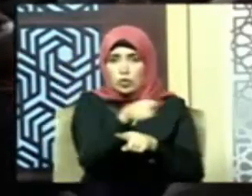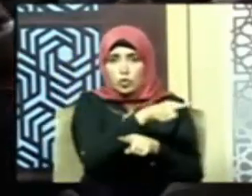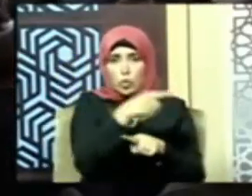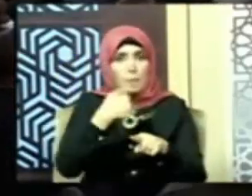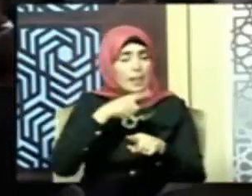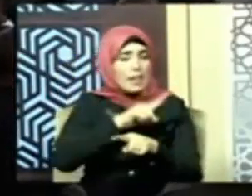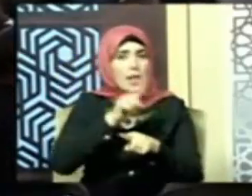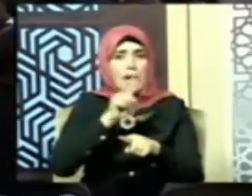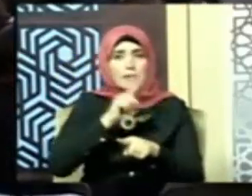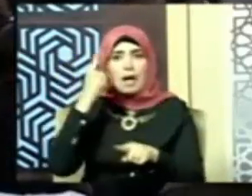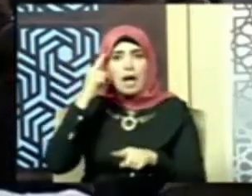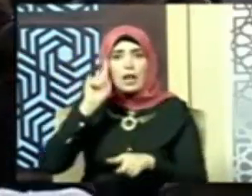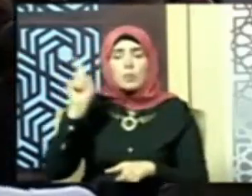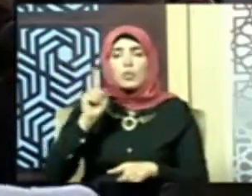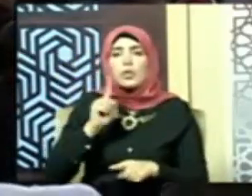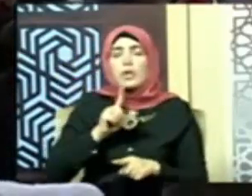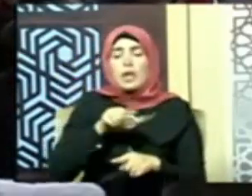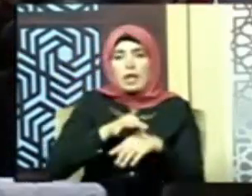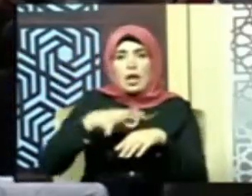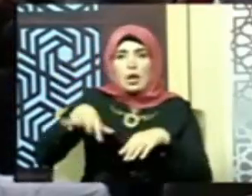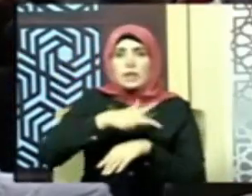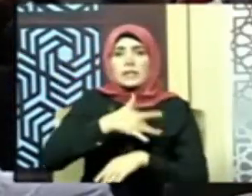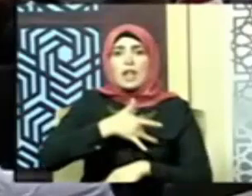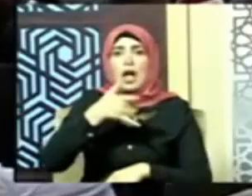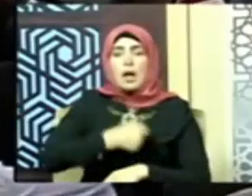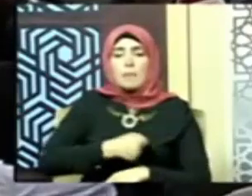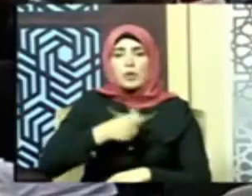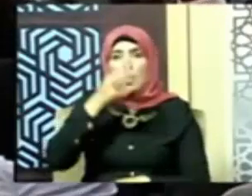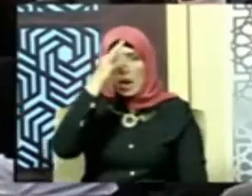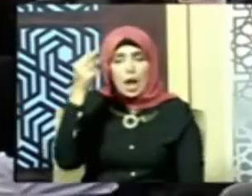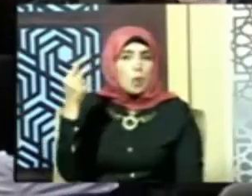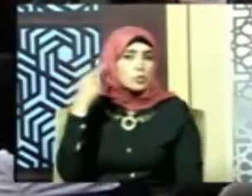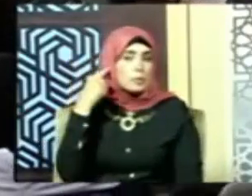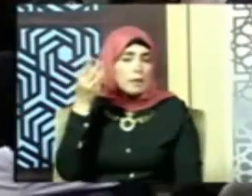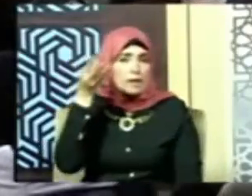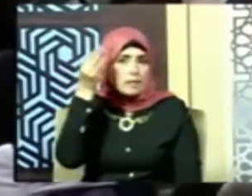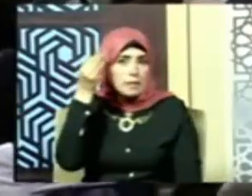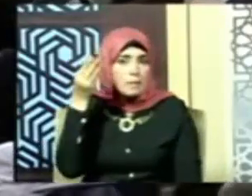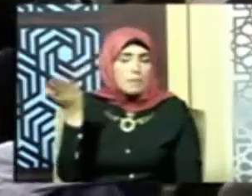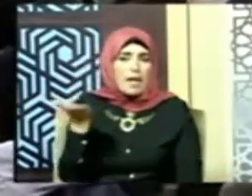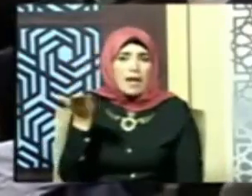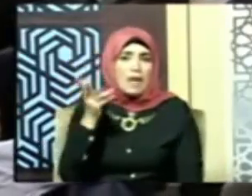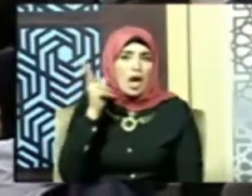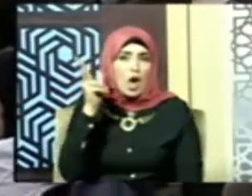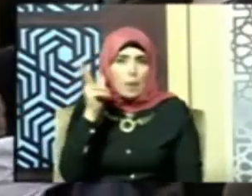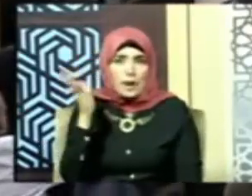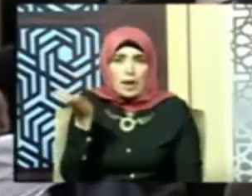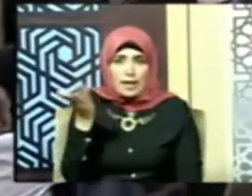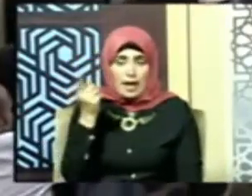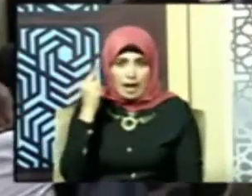أيها الذين آمنوا إن جاءكم فاسق بنبأ